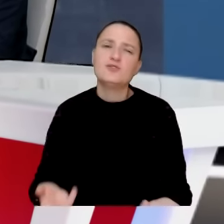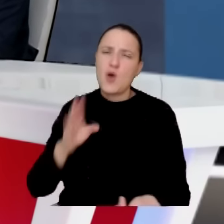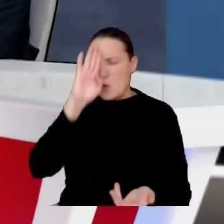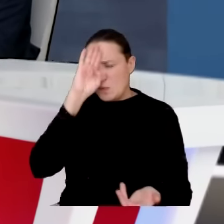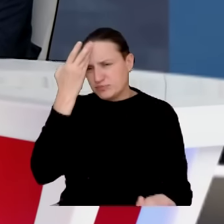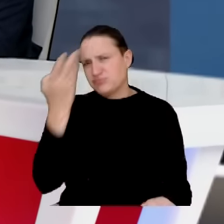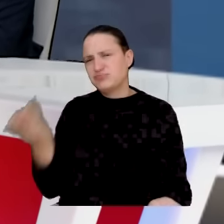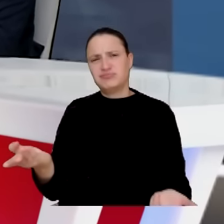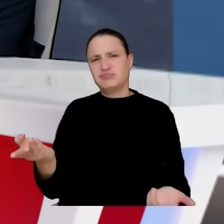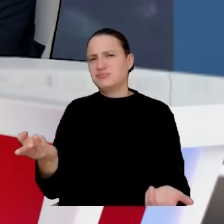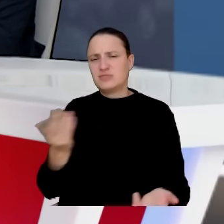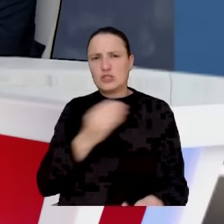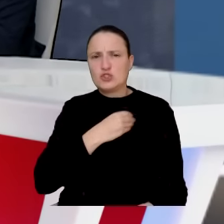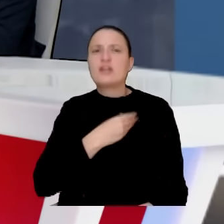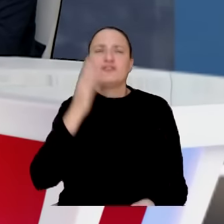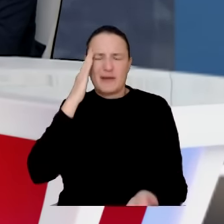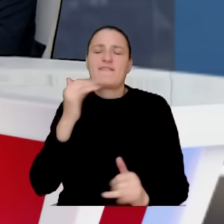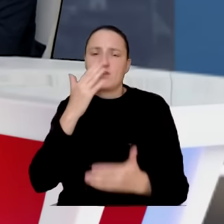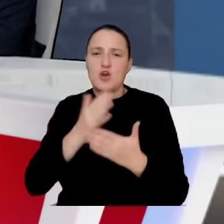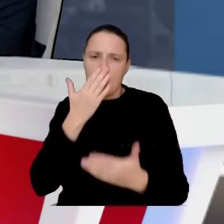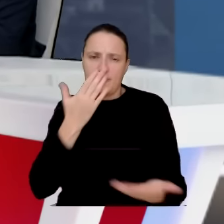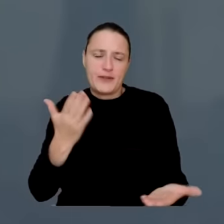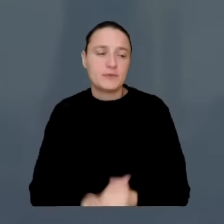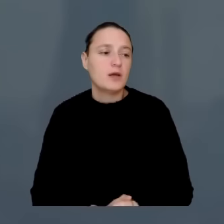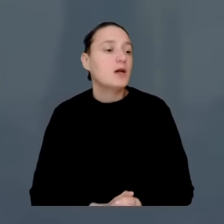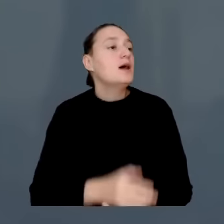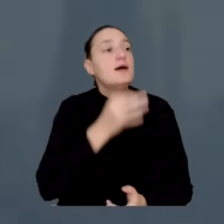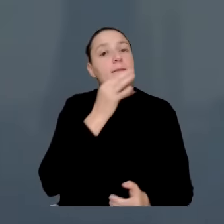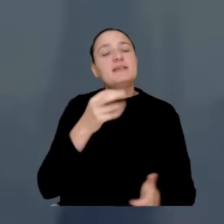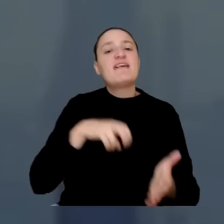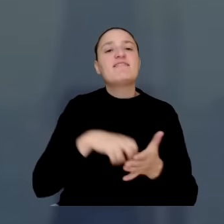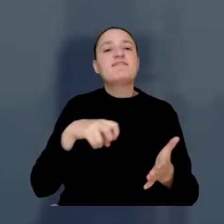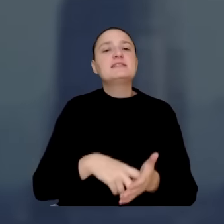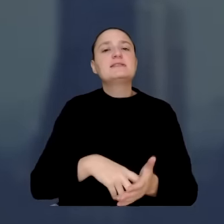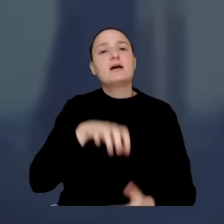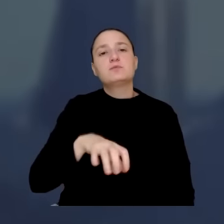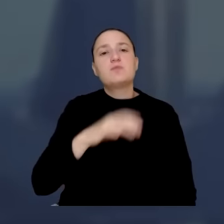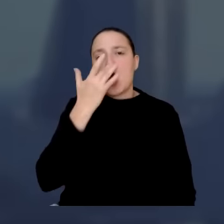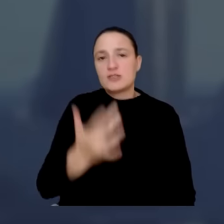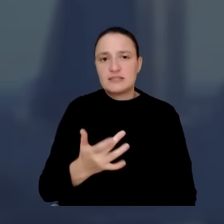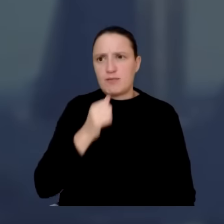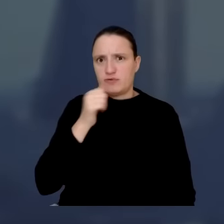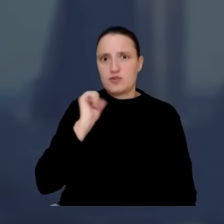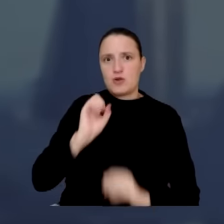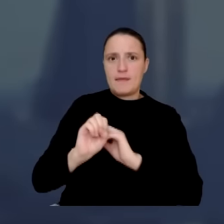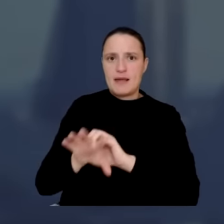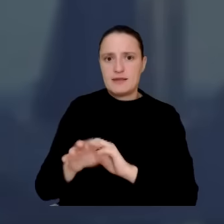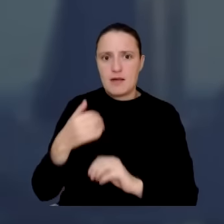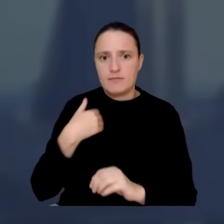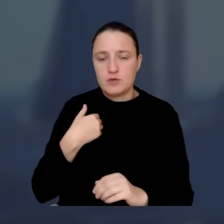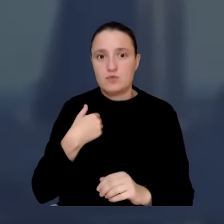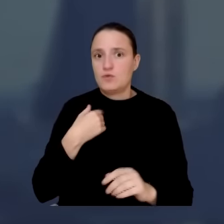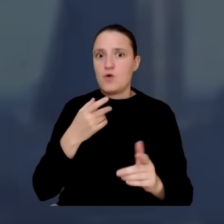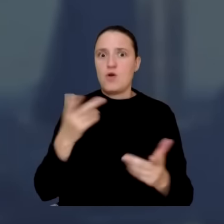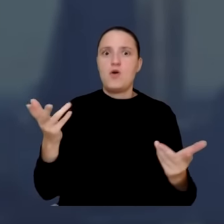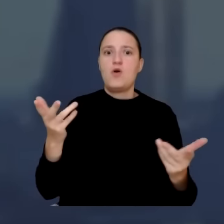wiemy jak to wygląda właśnie chciałam jeszcze zapytać o wizy dla Rosjan bo tu wczoraj Media grzmiały przy że po